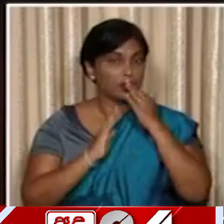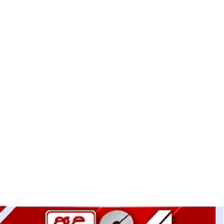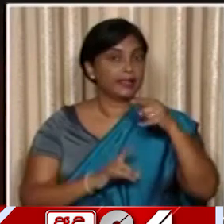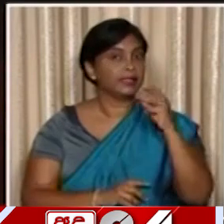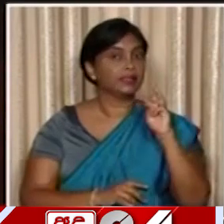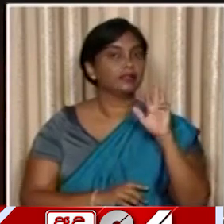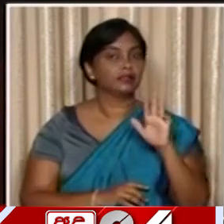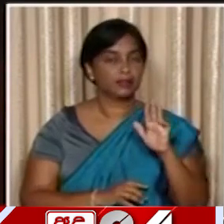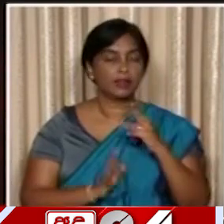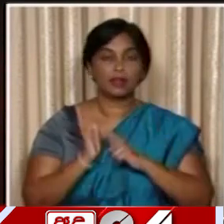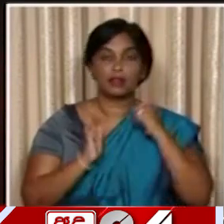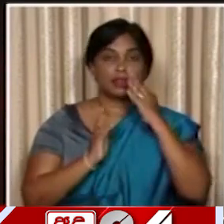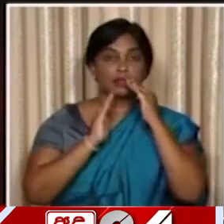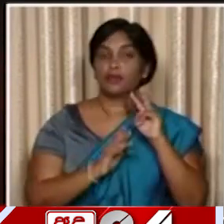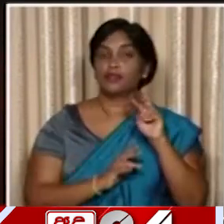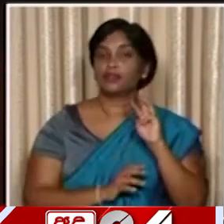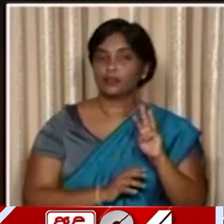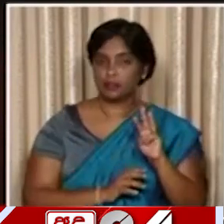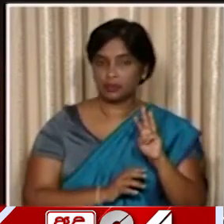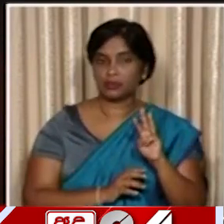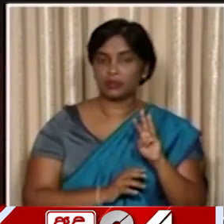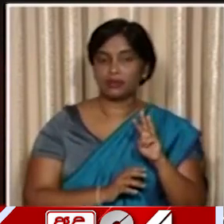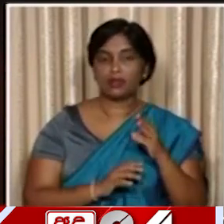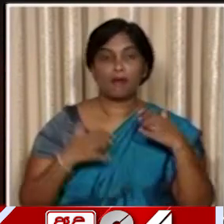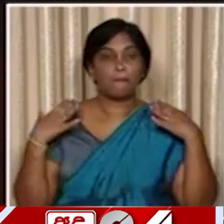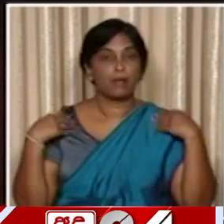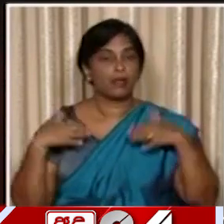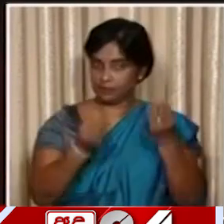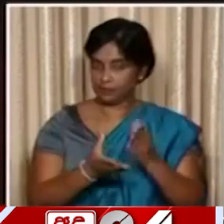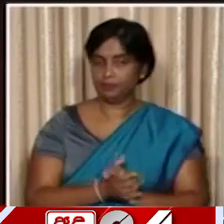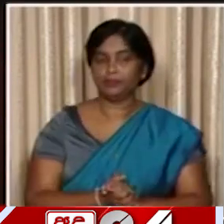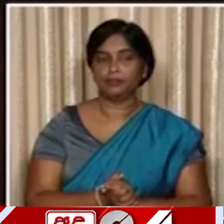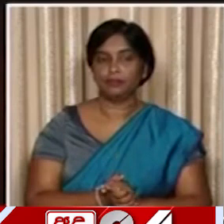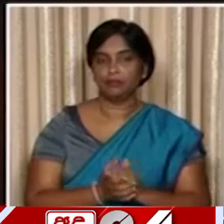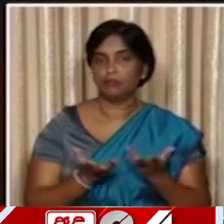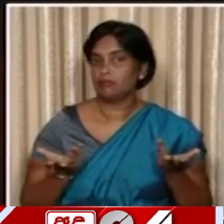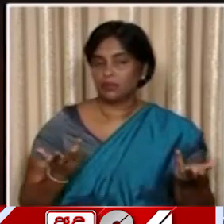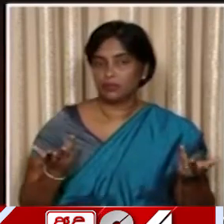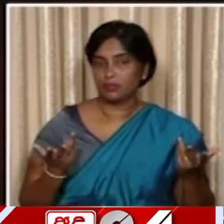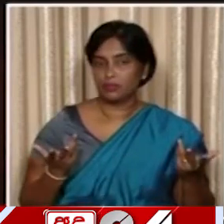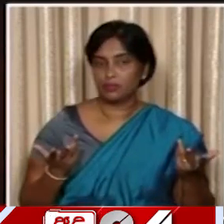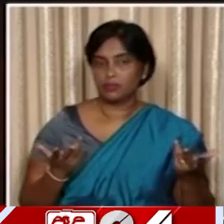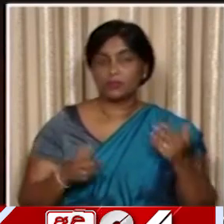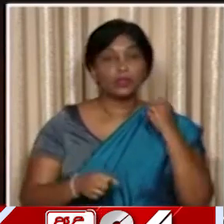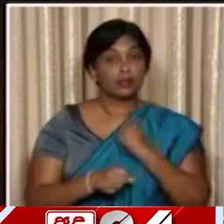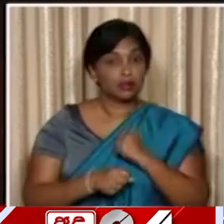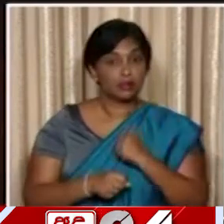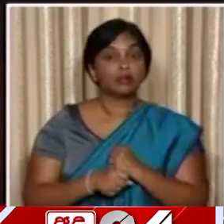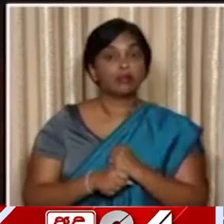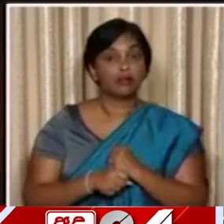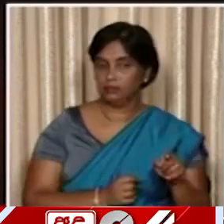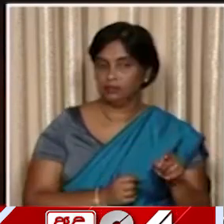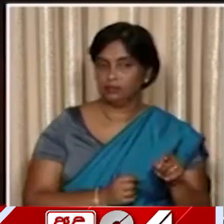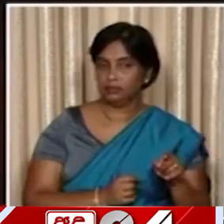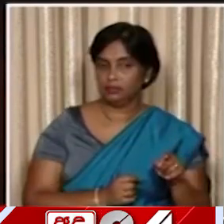139ක, ජාතික පාසල් 23ක සනීපාරක්ෂක පහසුකම් ලබා දෙන්න. මොකද්ද වෙලා තියෙන්නේ? රජයේ ප්‍රොවිෂන් එකවත්